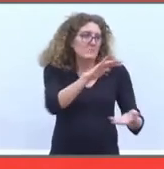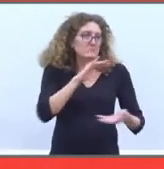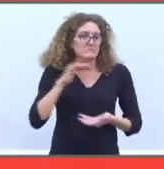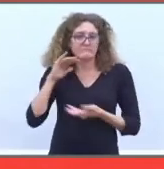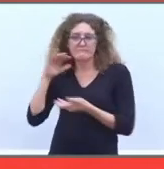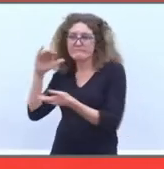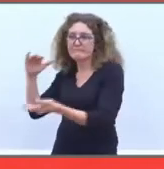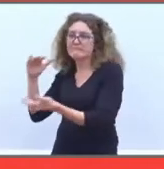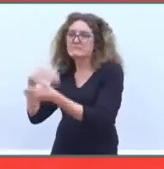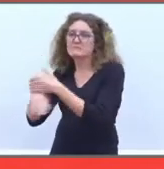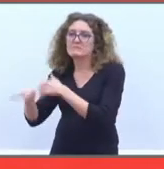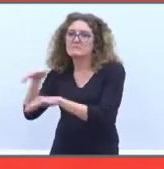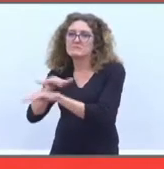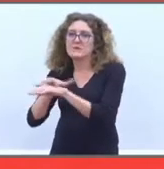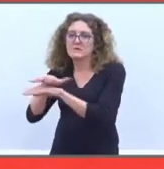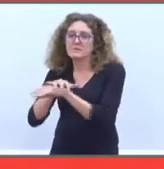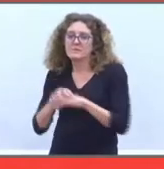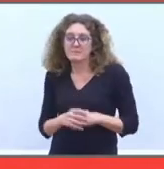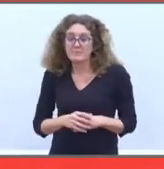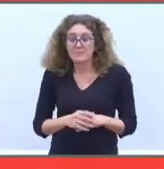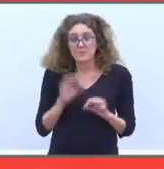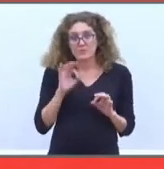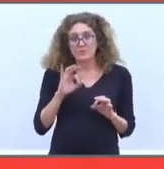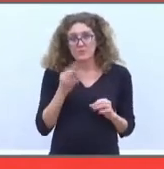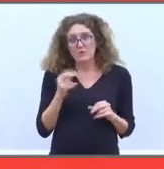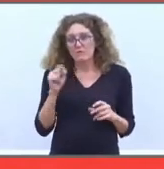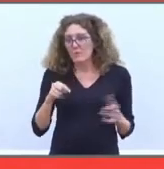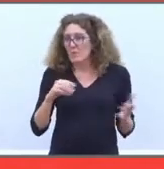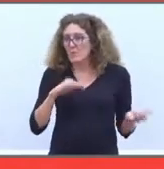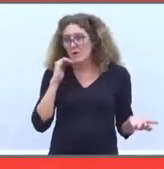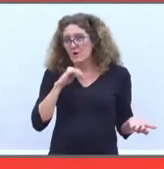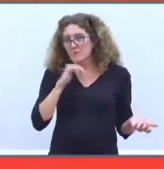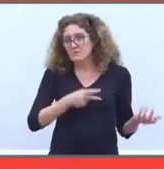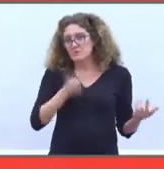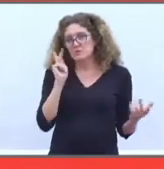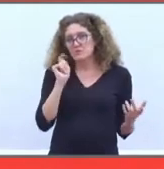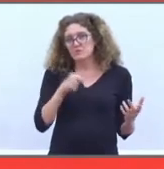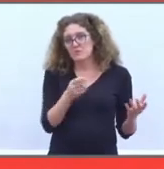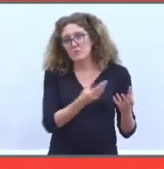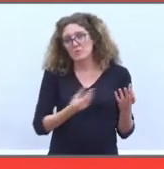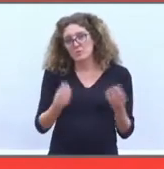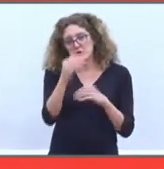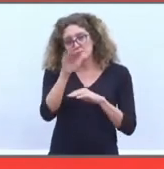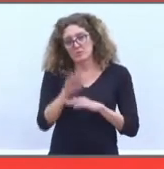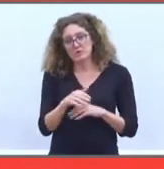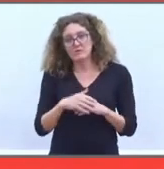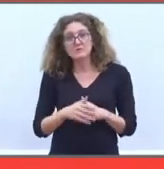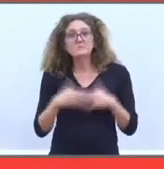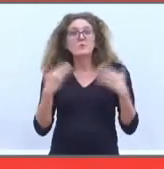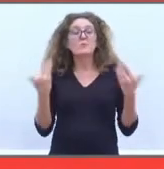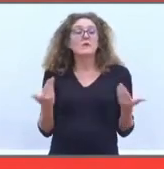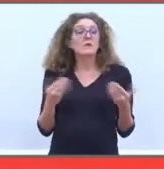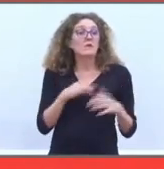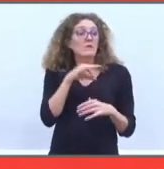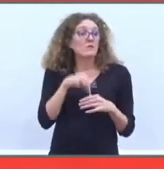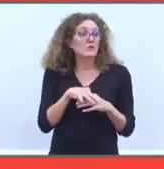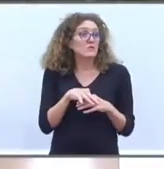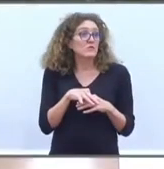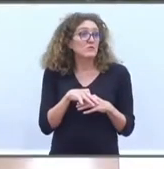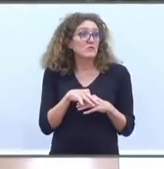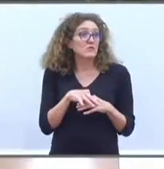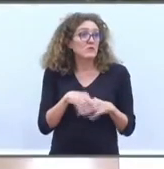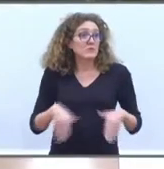avec le préfet là-dessus, parce qu'effectivement, il faut qu'on puisse aller vite pour la protection des populations. Je mets aux voix. Est-ce qu'il y a